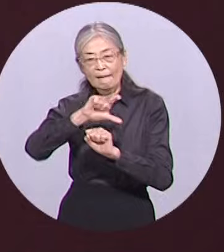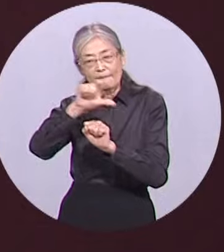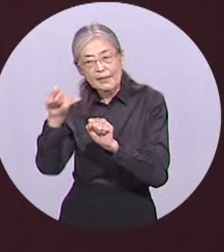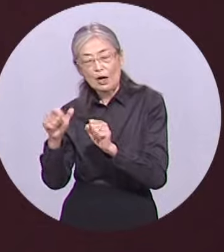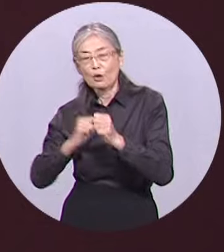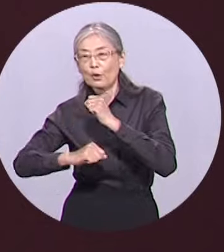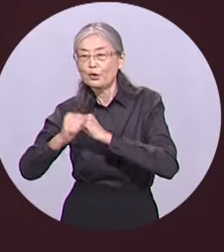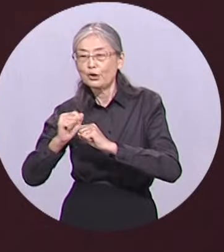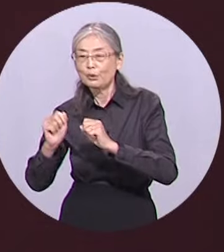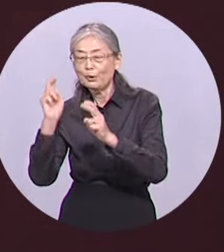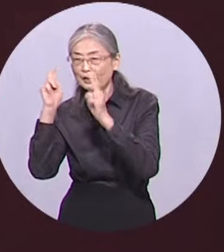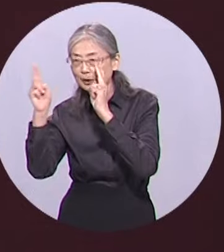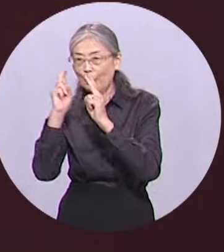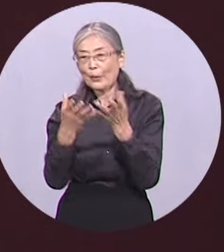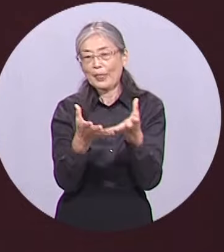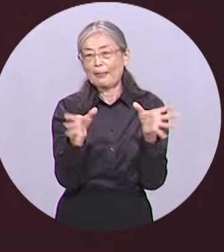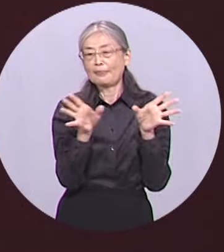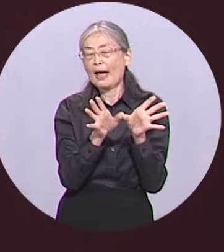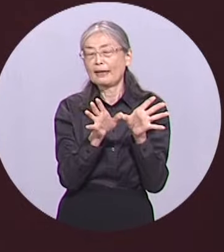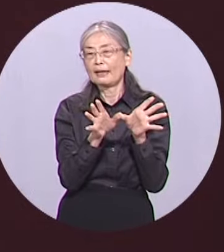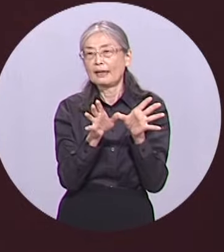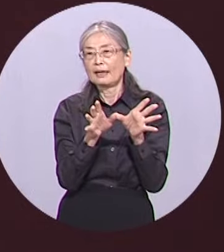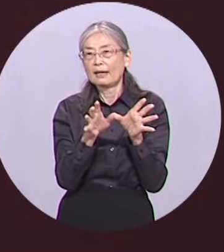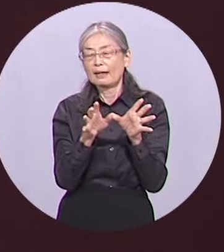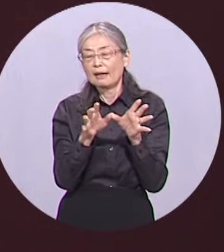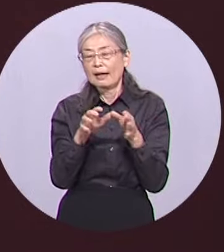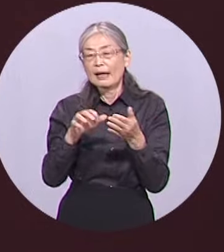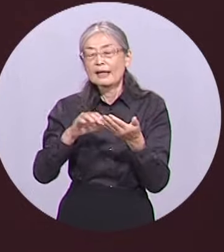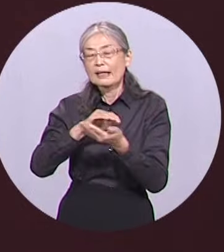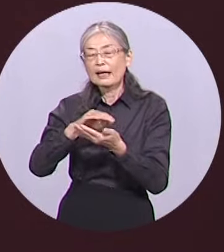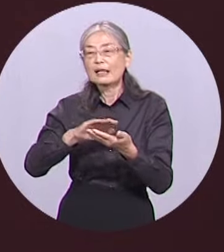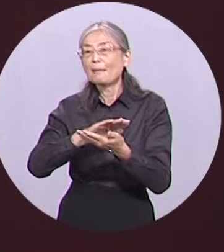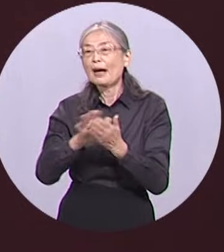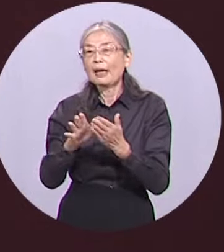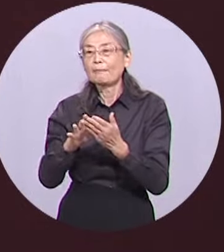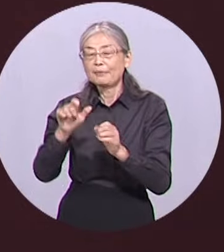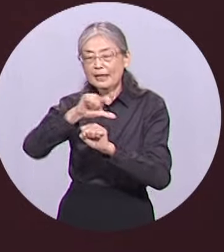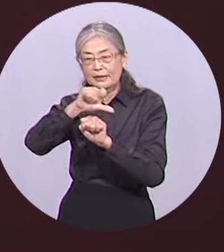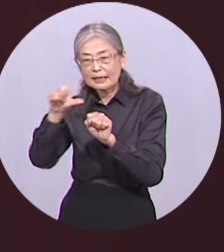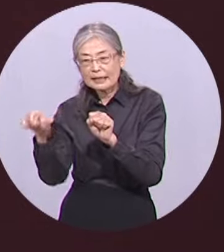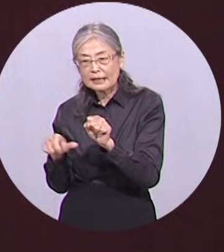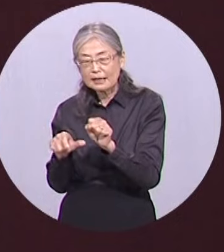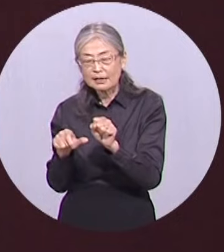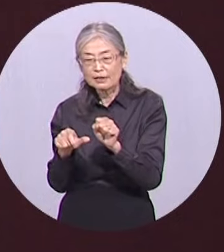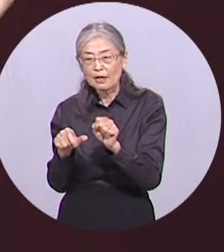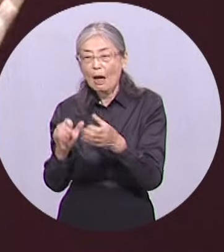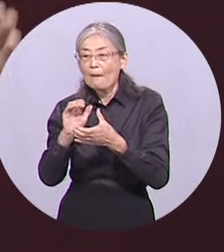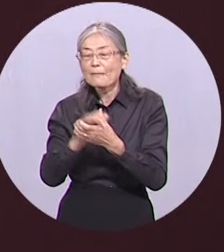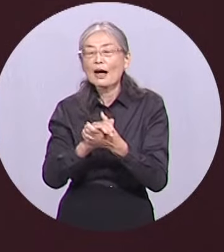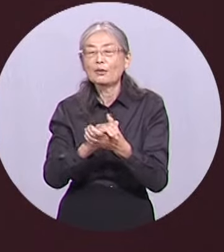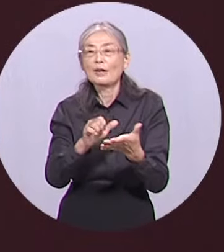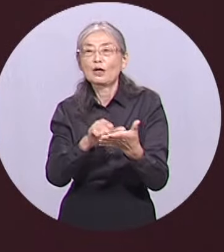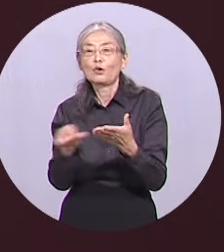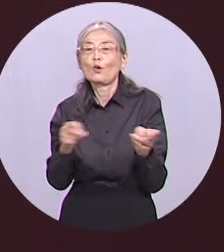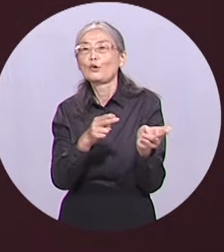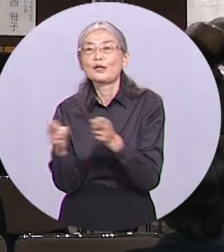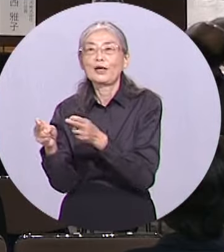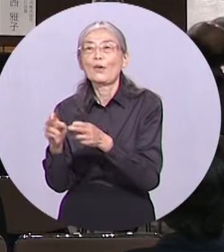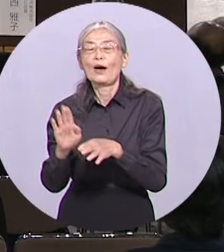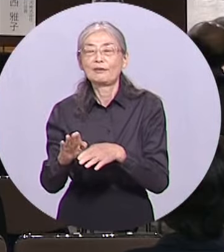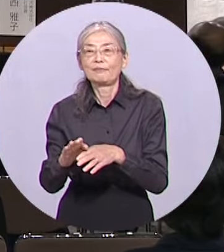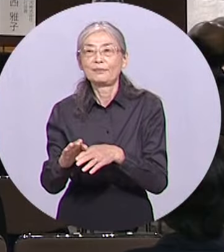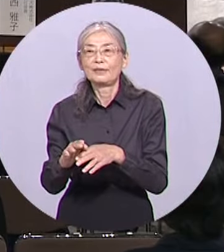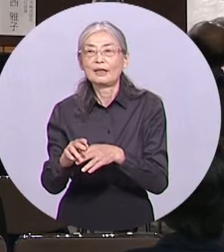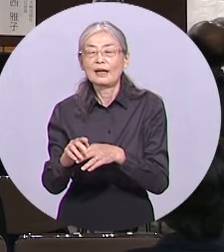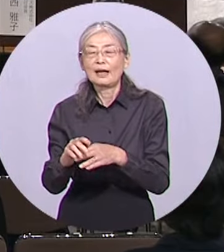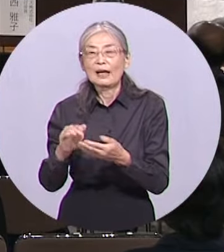組む企業や団体を埼玉県 SDGs パートナー登録制度というものを作ってますが、実は埼玉りそな銀行さんは